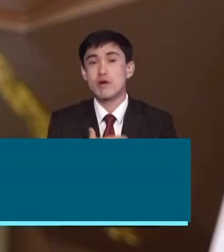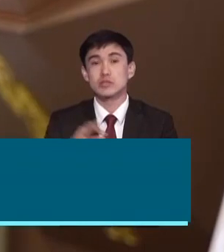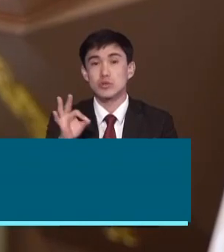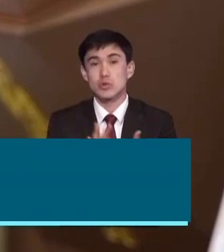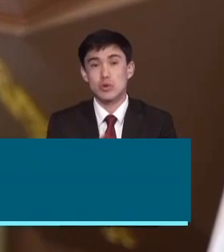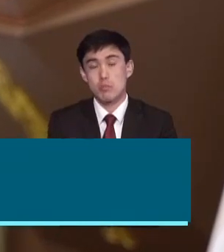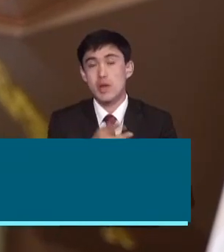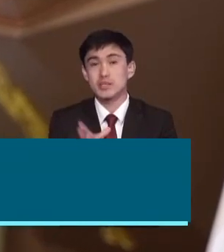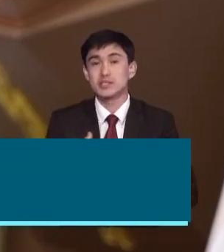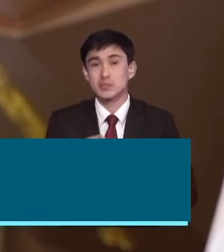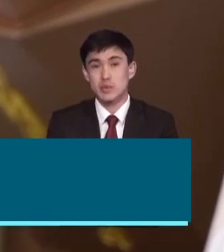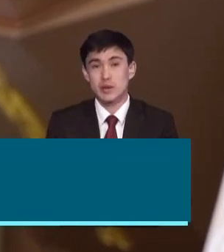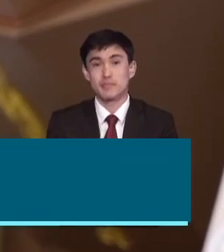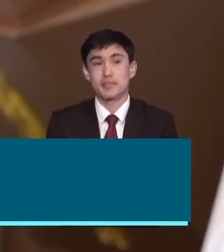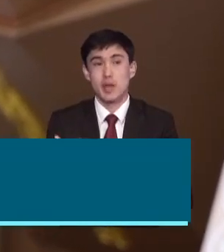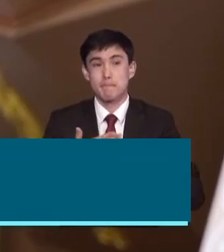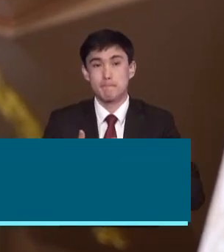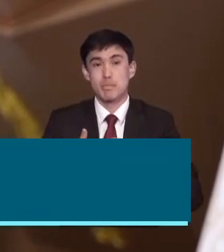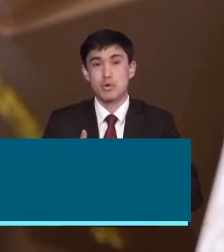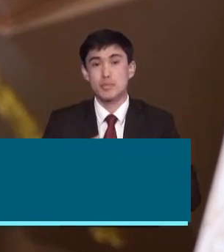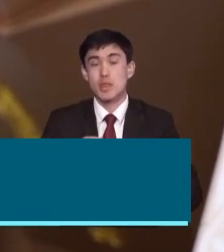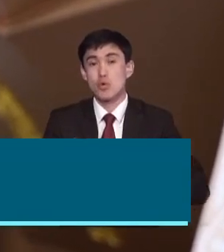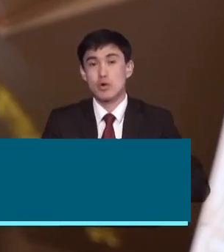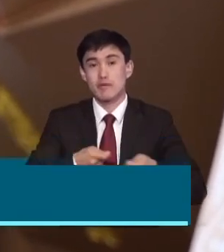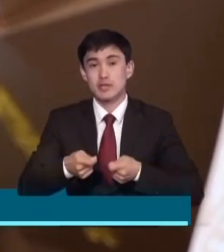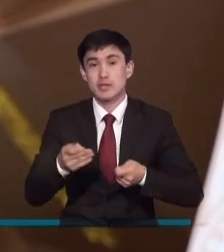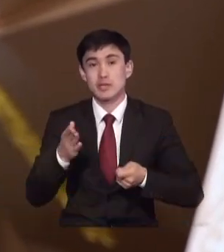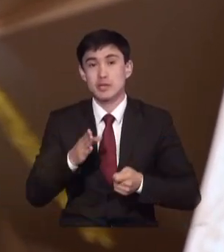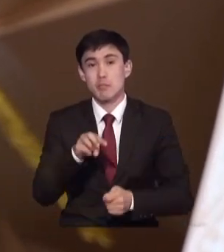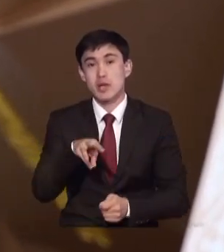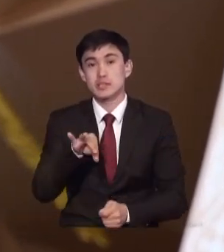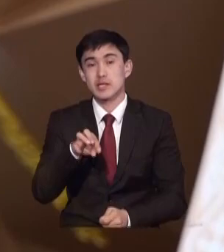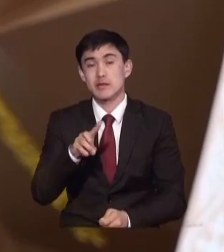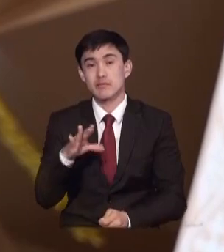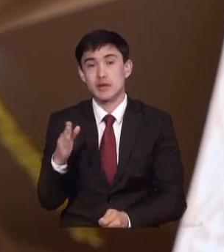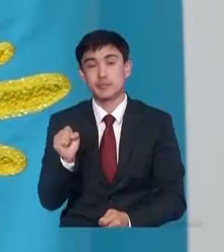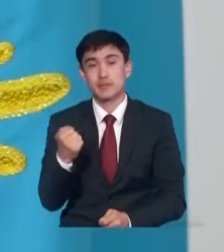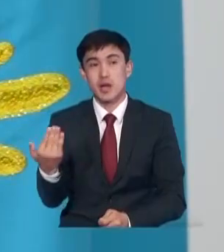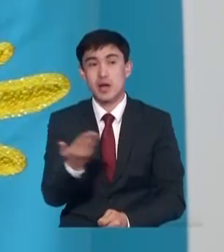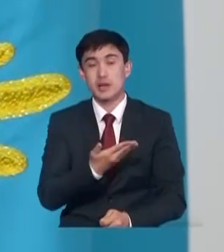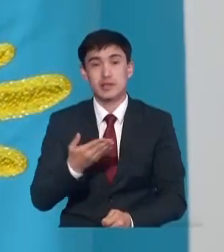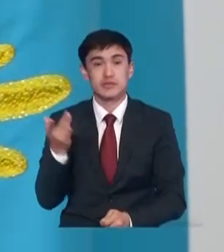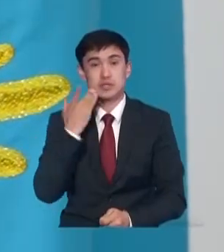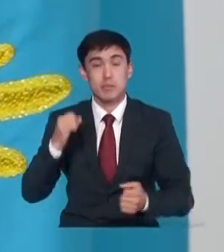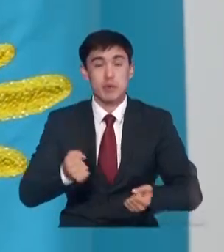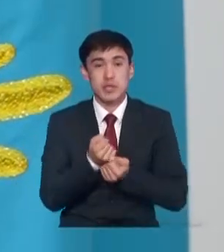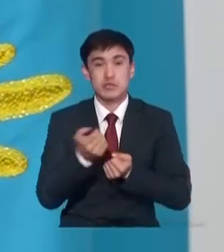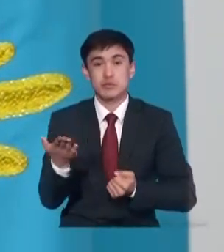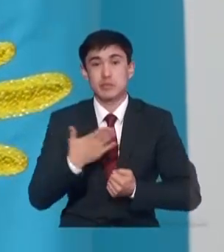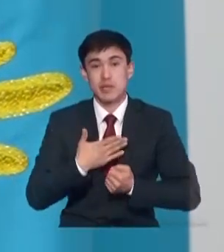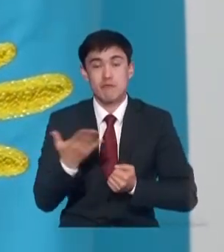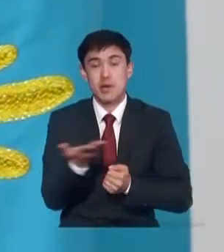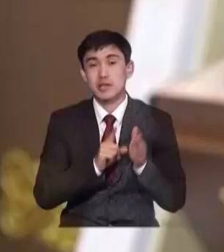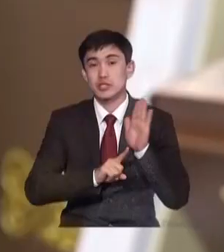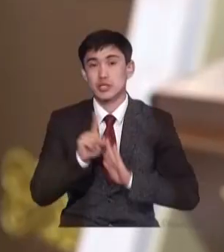сыграли роль моя семья и мой классный руководитель Майя Саниевна. Они всегда поддерживали меня в